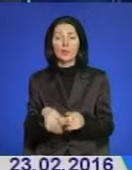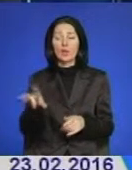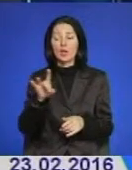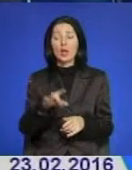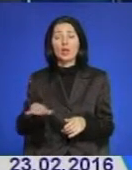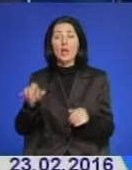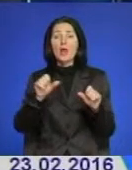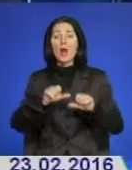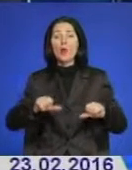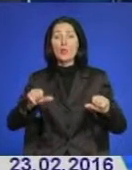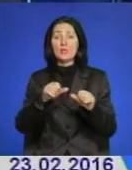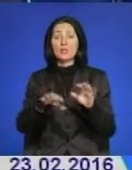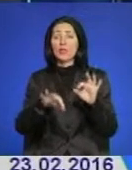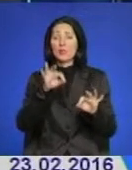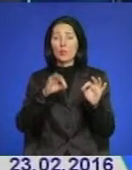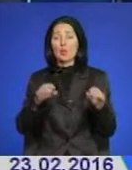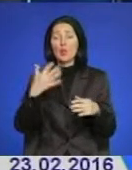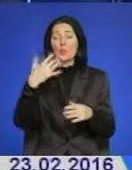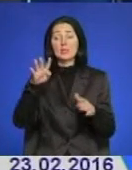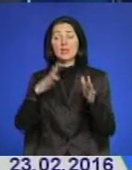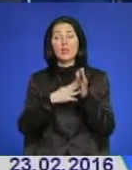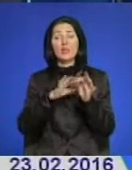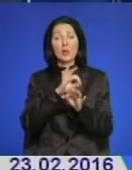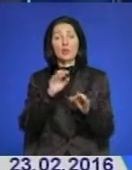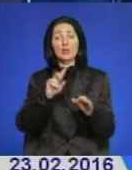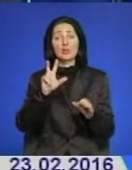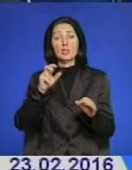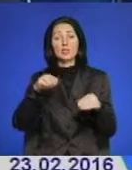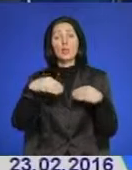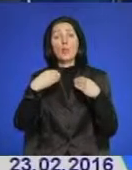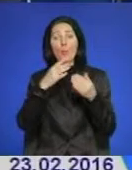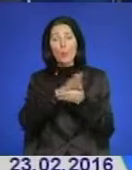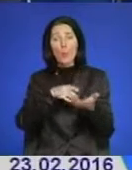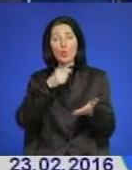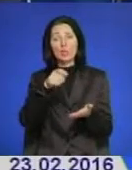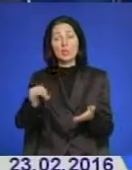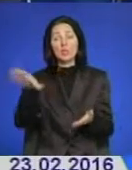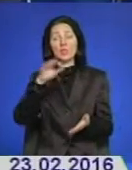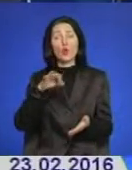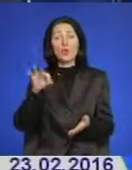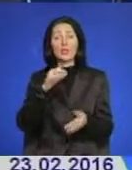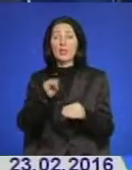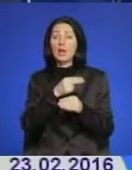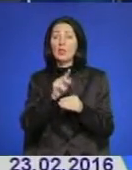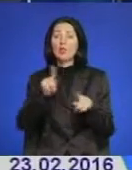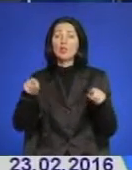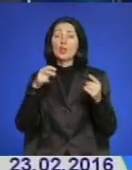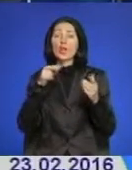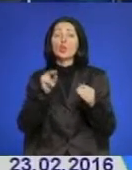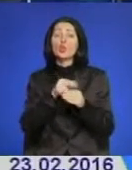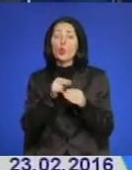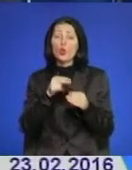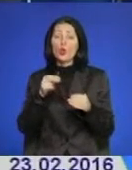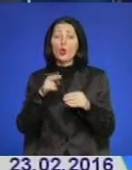Регіональна комісія відібрала 59 проєктів із 300 поданих з усієї області, ремонт чи реконструкцію яких профінансують з